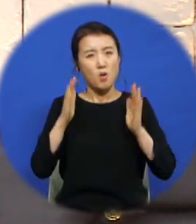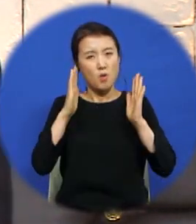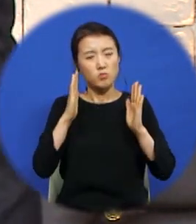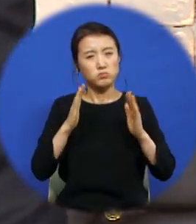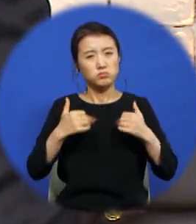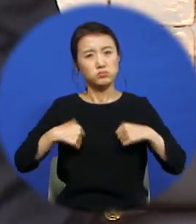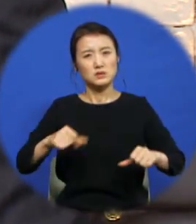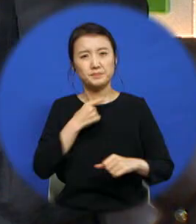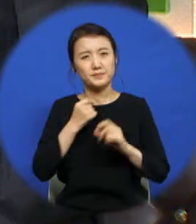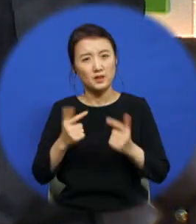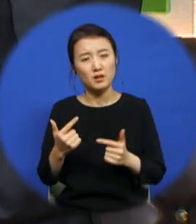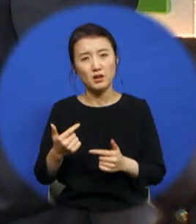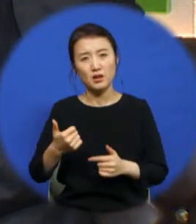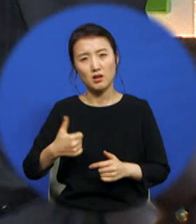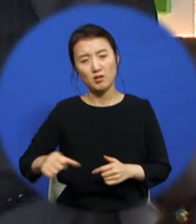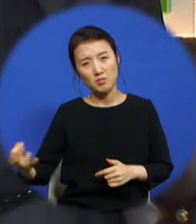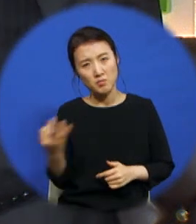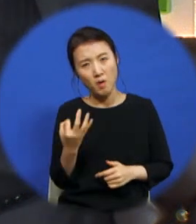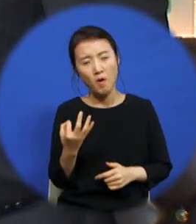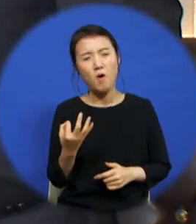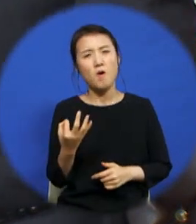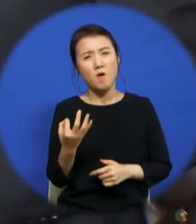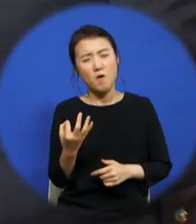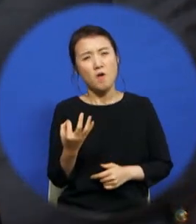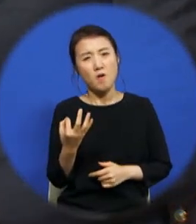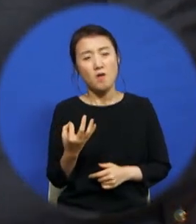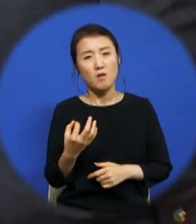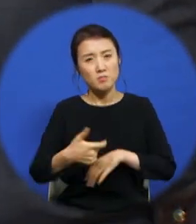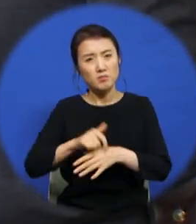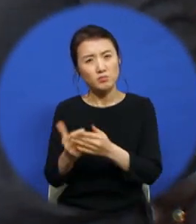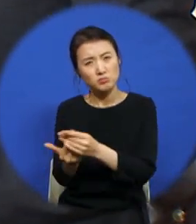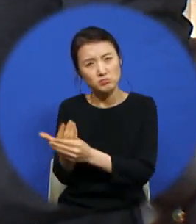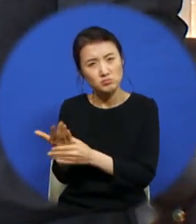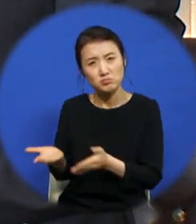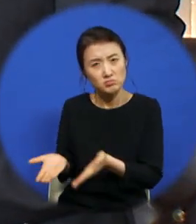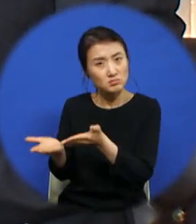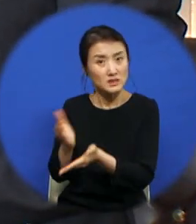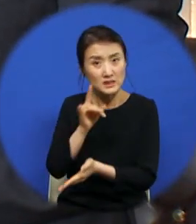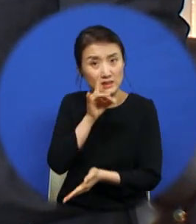여러분 문학 분야의 8% 입니다